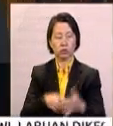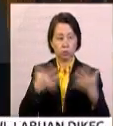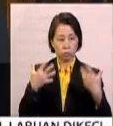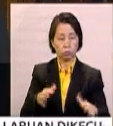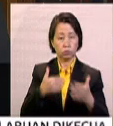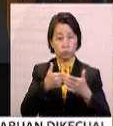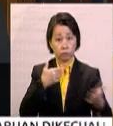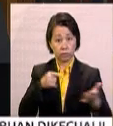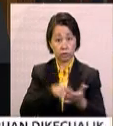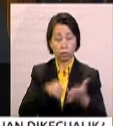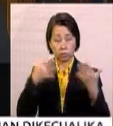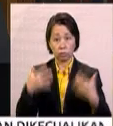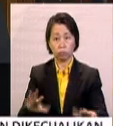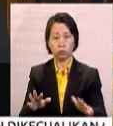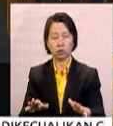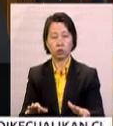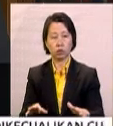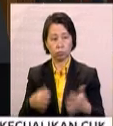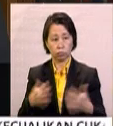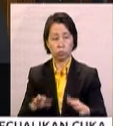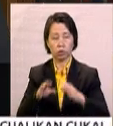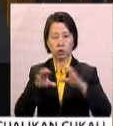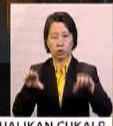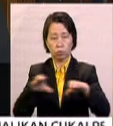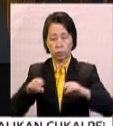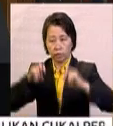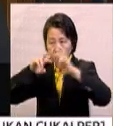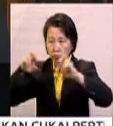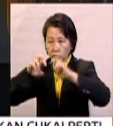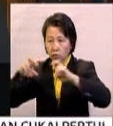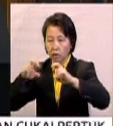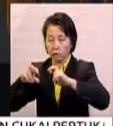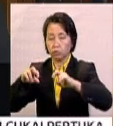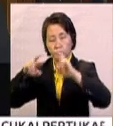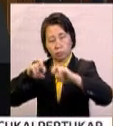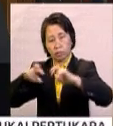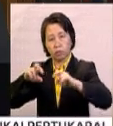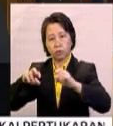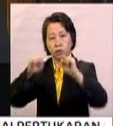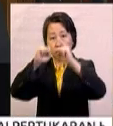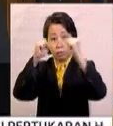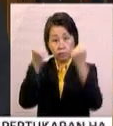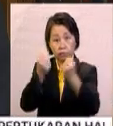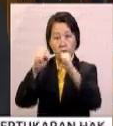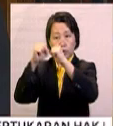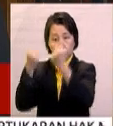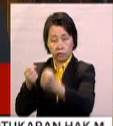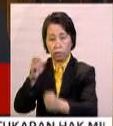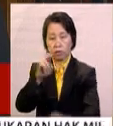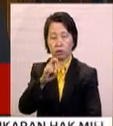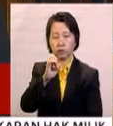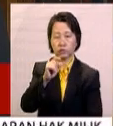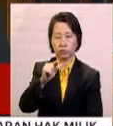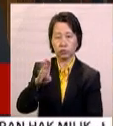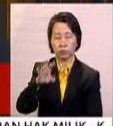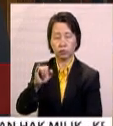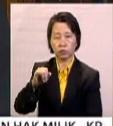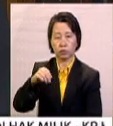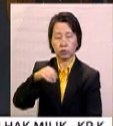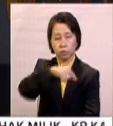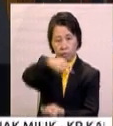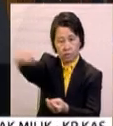telah mula membuat kajian dari segi stadium-stadium rugby yang ada di rantau Asia.